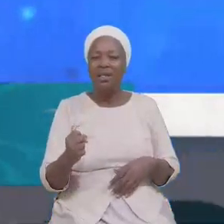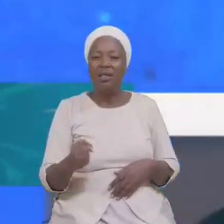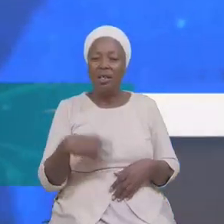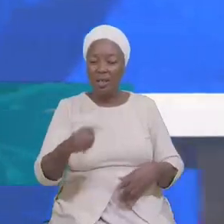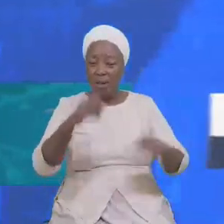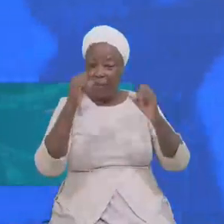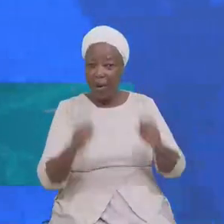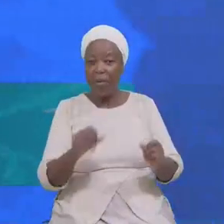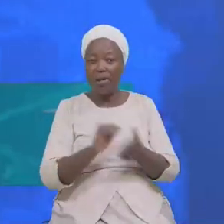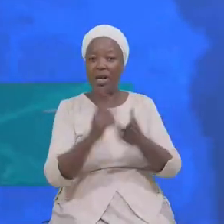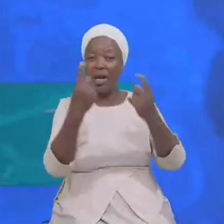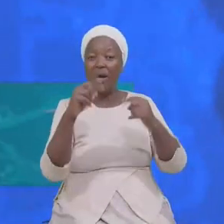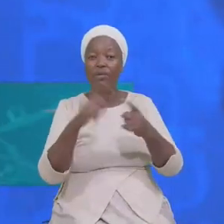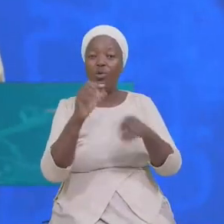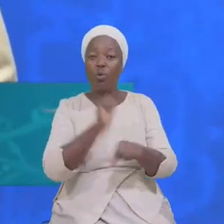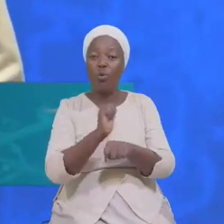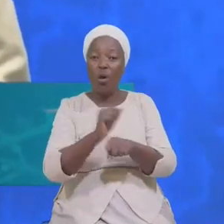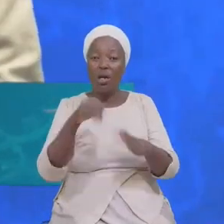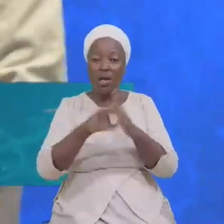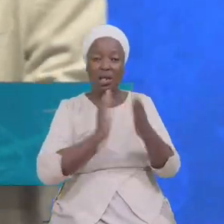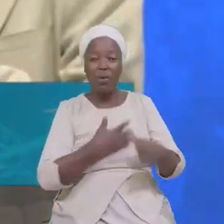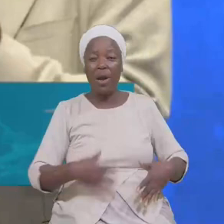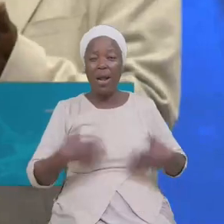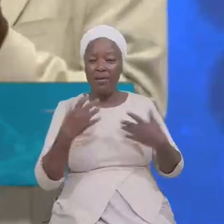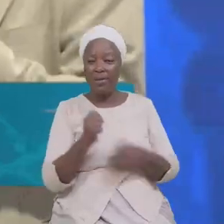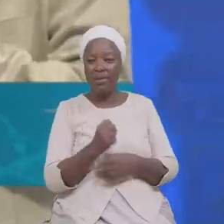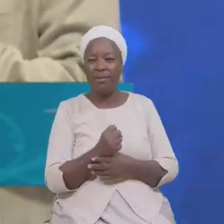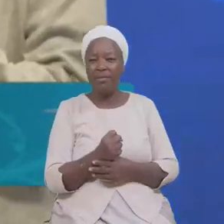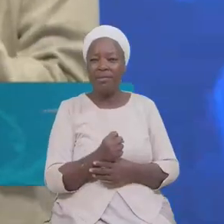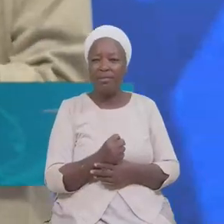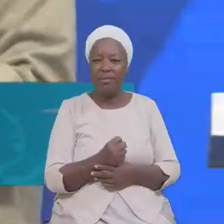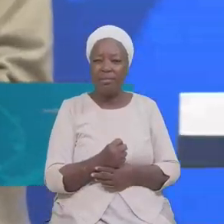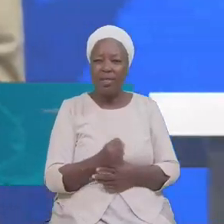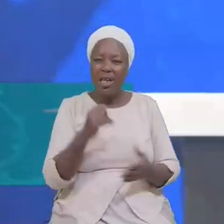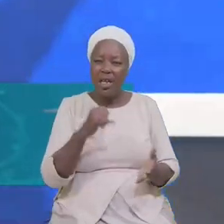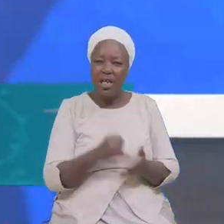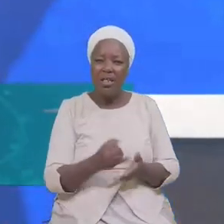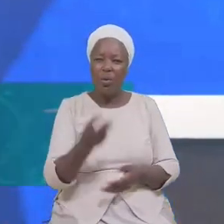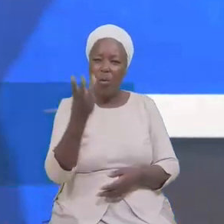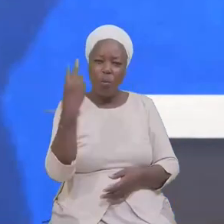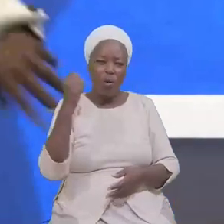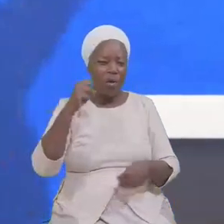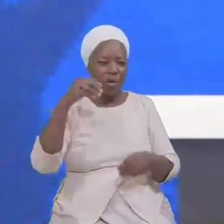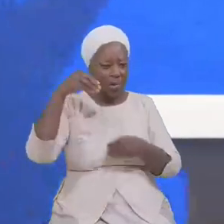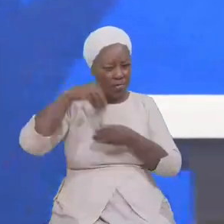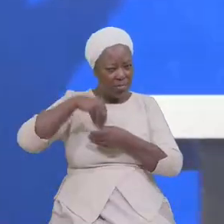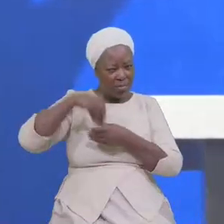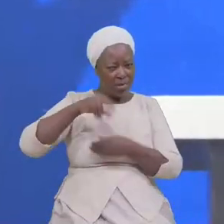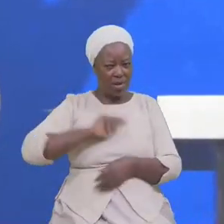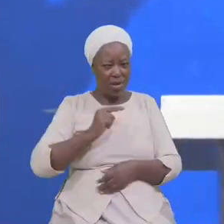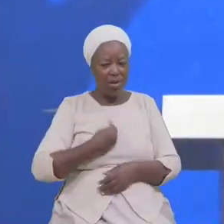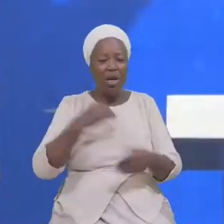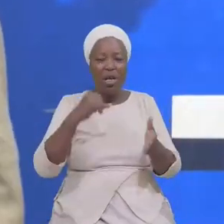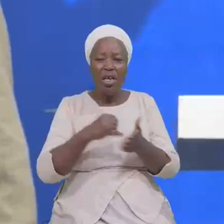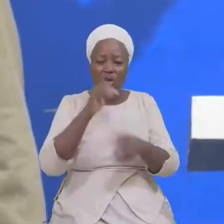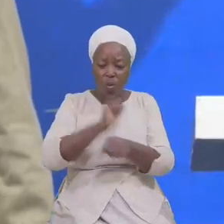La puissance qui vient agir dans nos vies. Elle agit au-dedans de nous. Elle